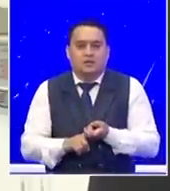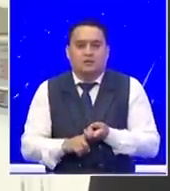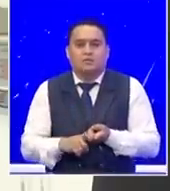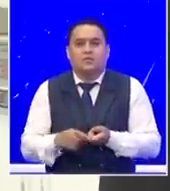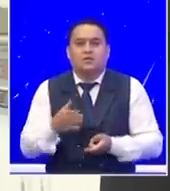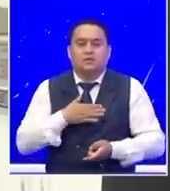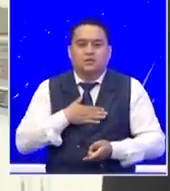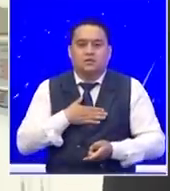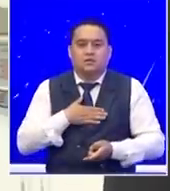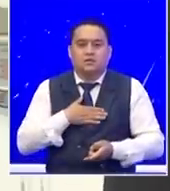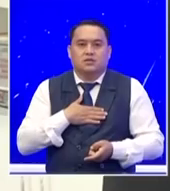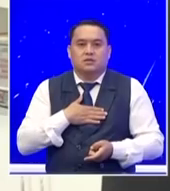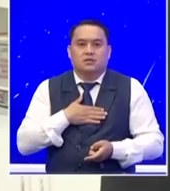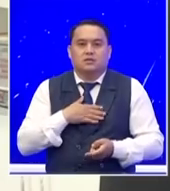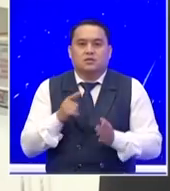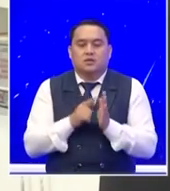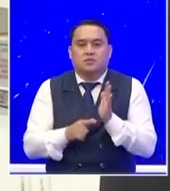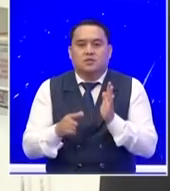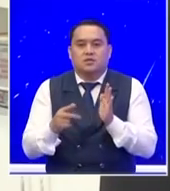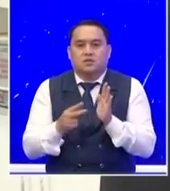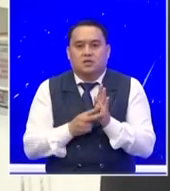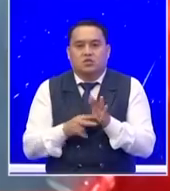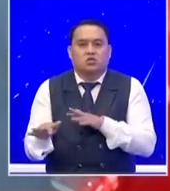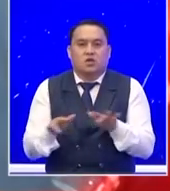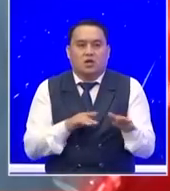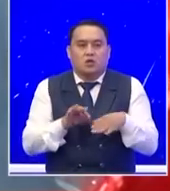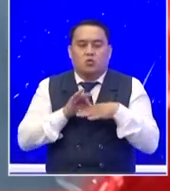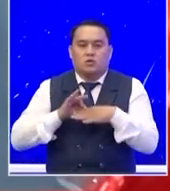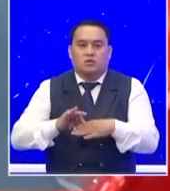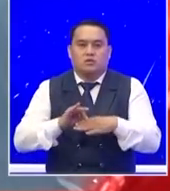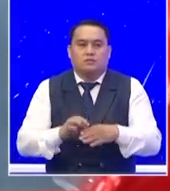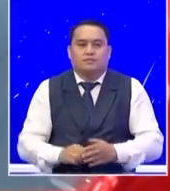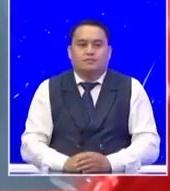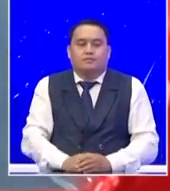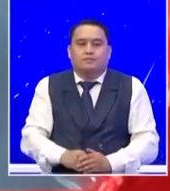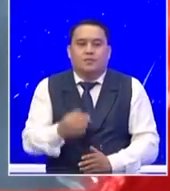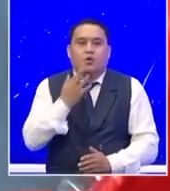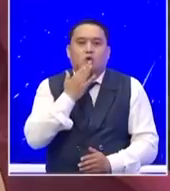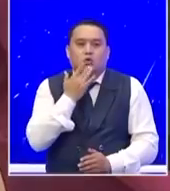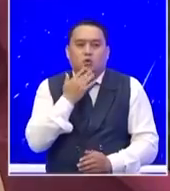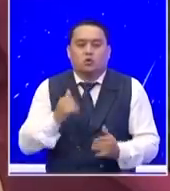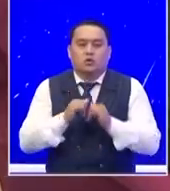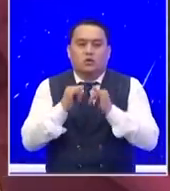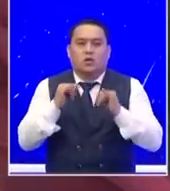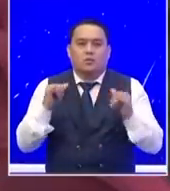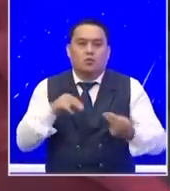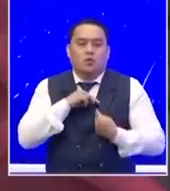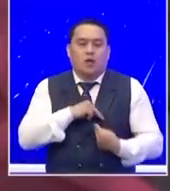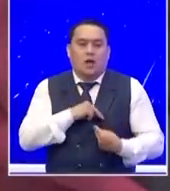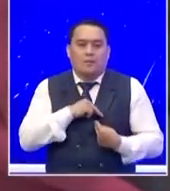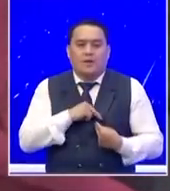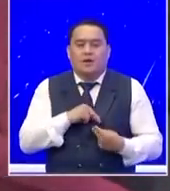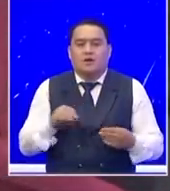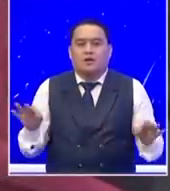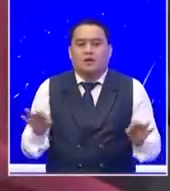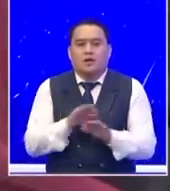осы онлайн түрінде 78 іс-шара өткіздік. Құдайбергеновтер әулеті ұлттық өнердің даму жолында еңбек етіп келе жатқан санаулы